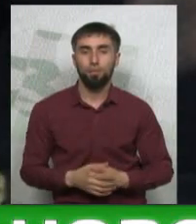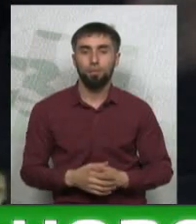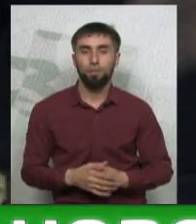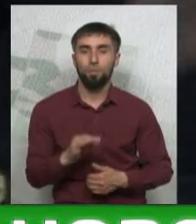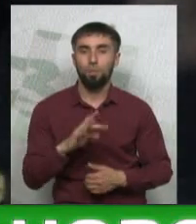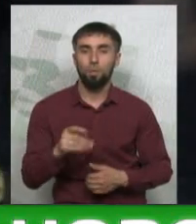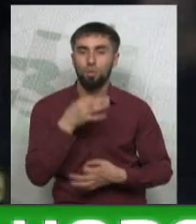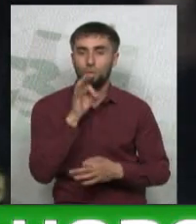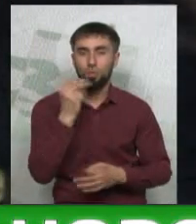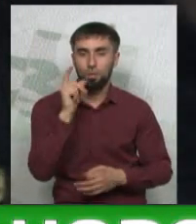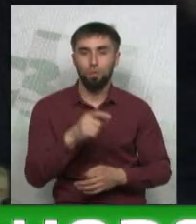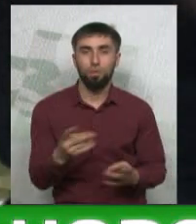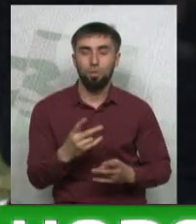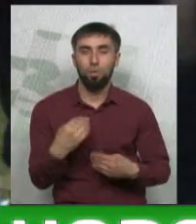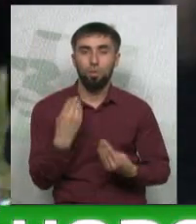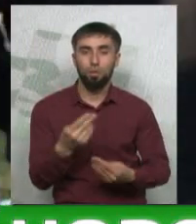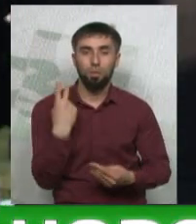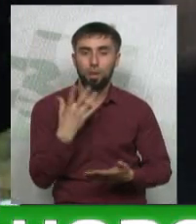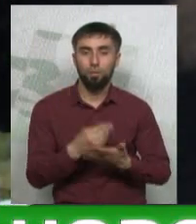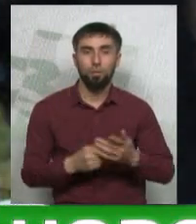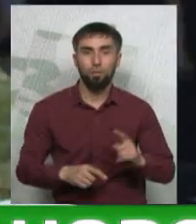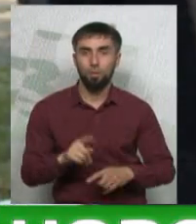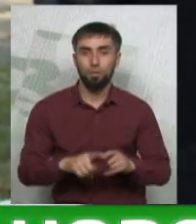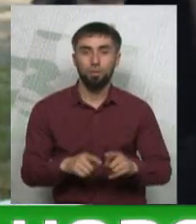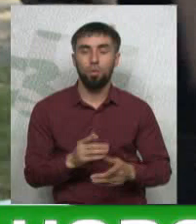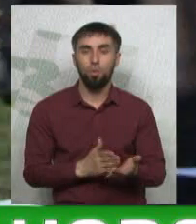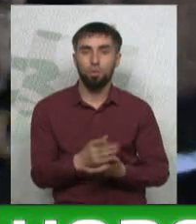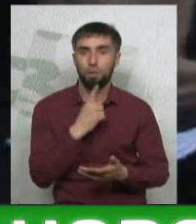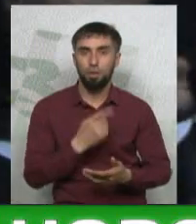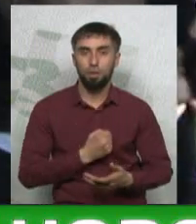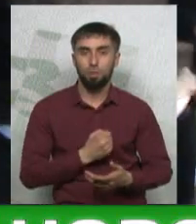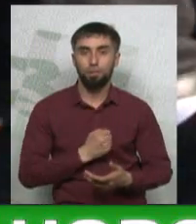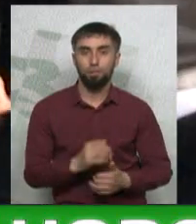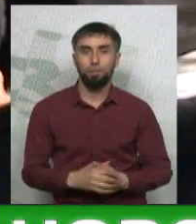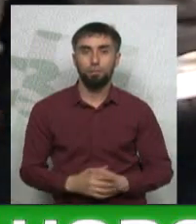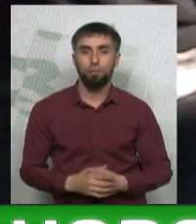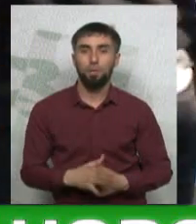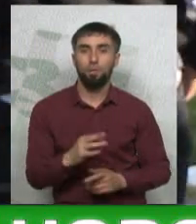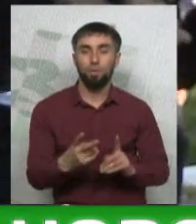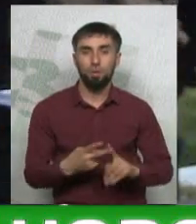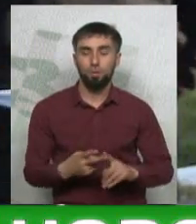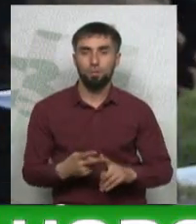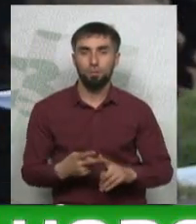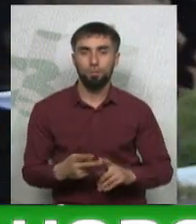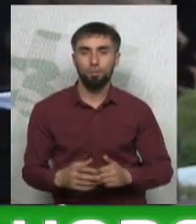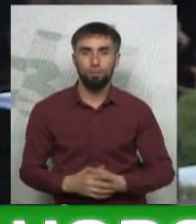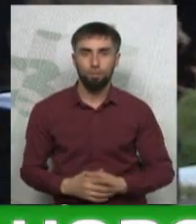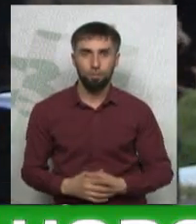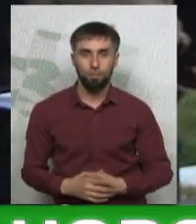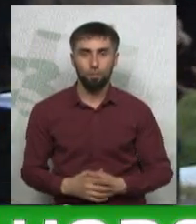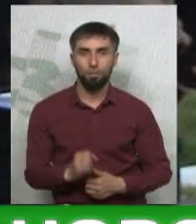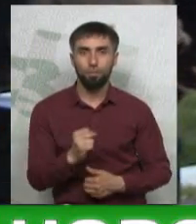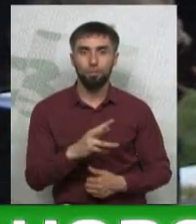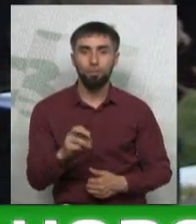сказать о том, что любой мужчина должен отдать долг своей родине, отслужить в армии. Во-вторых,